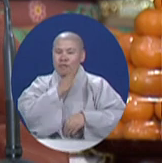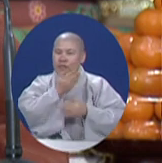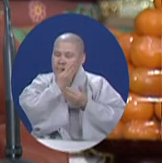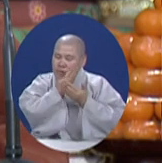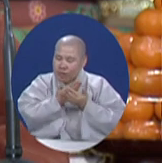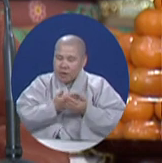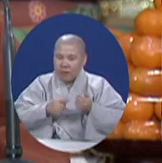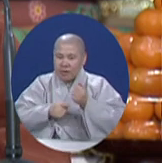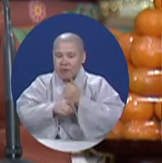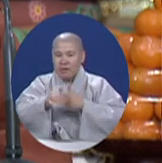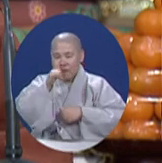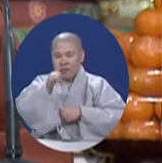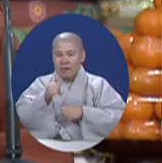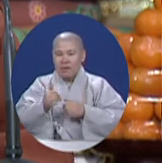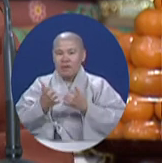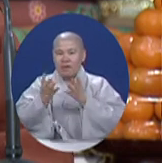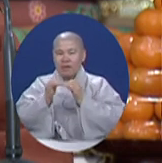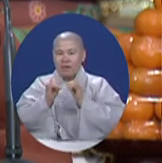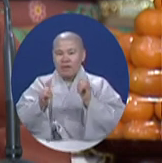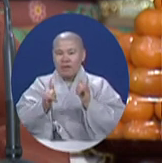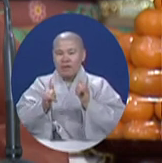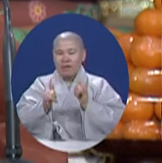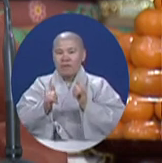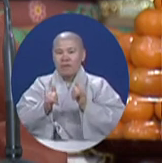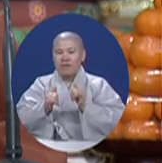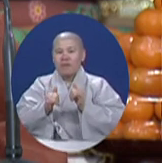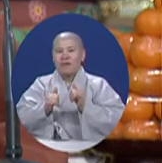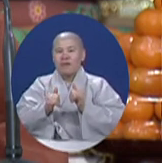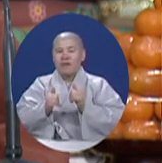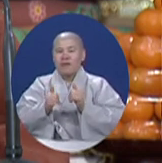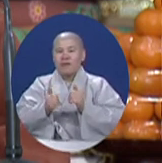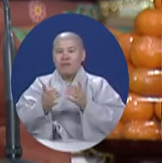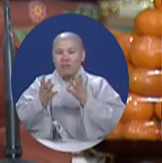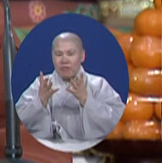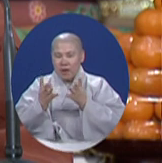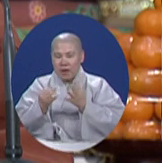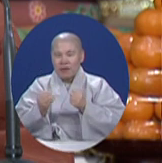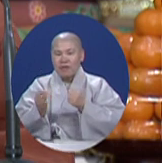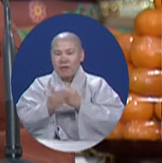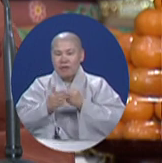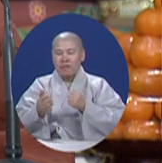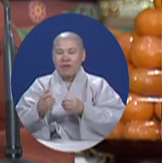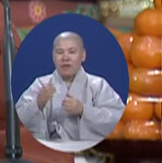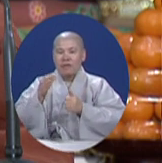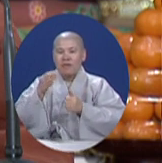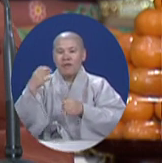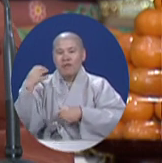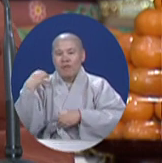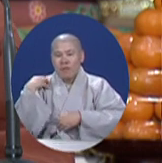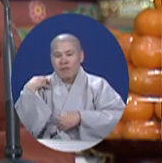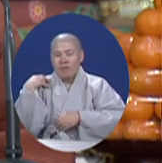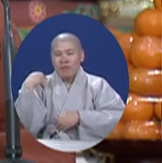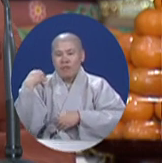있습니다. 대중이 하도 많으니까 이 소임을